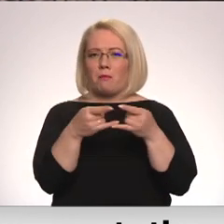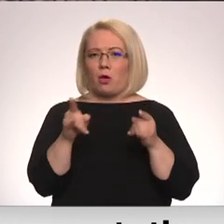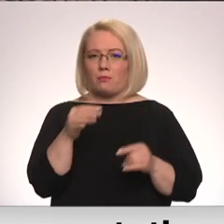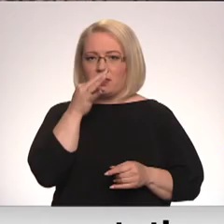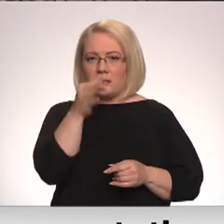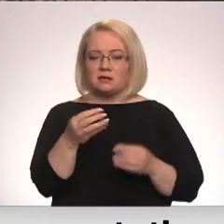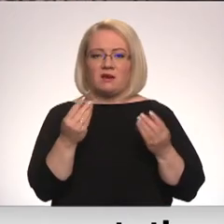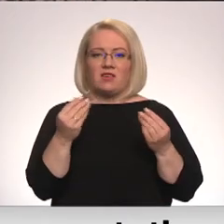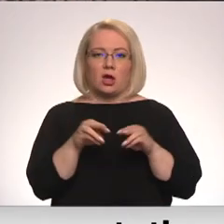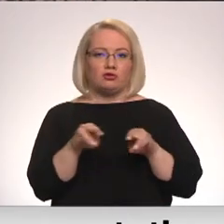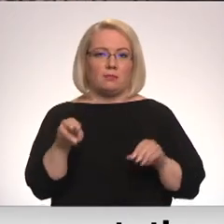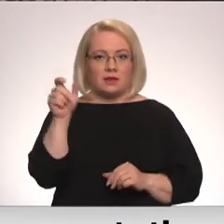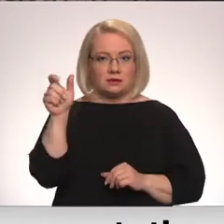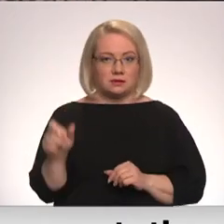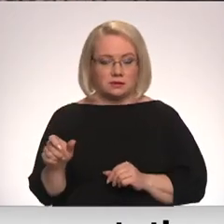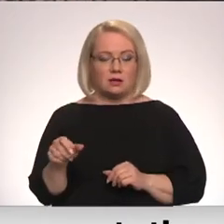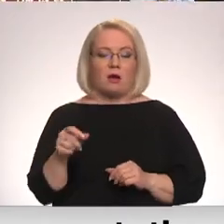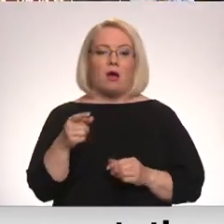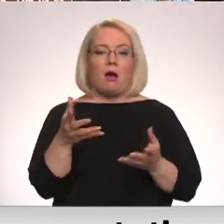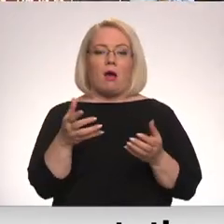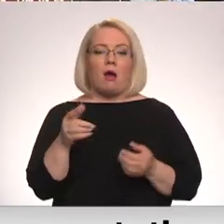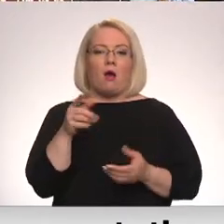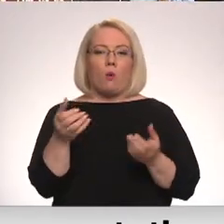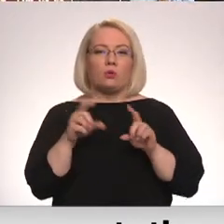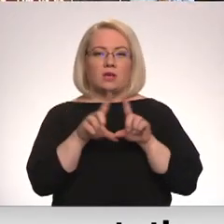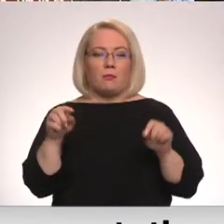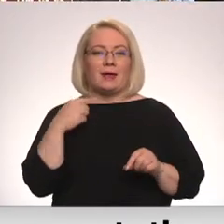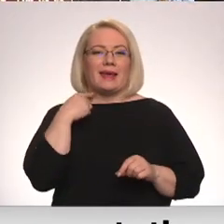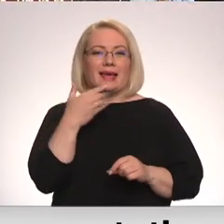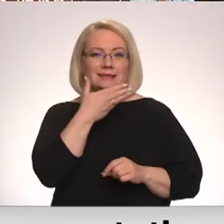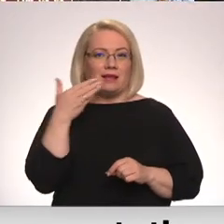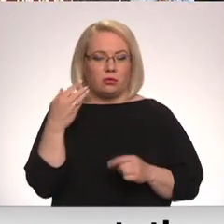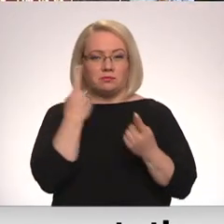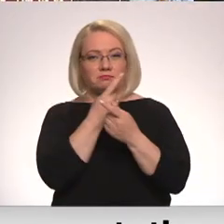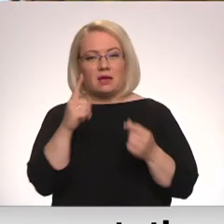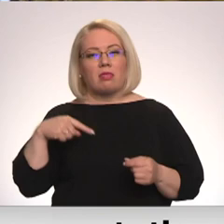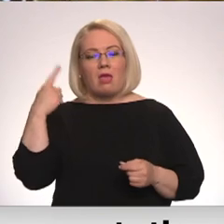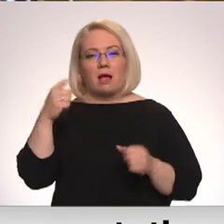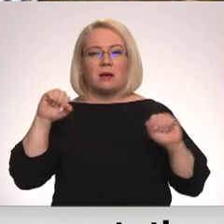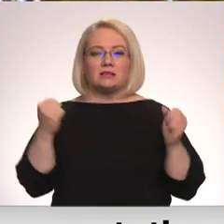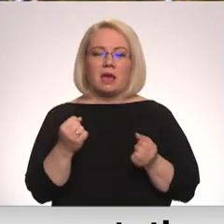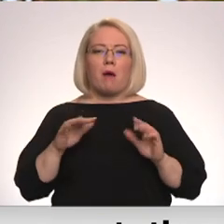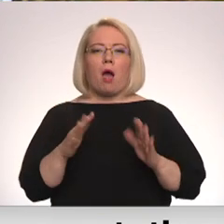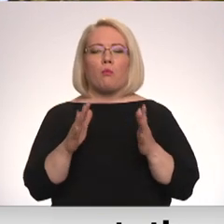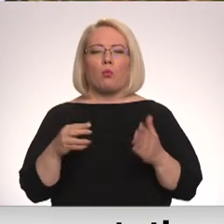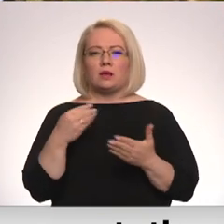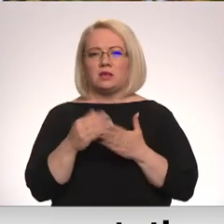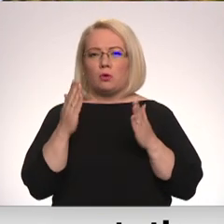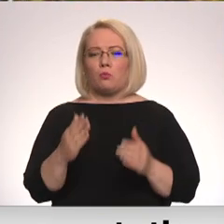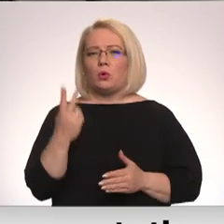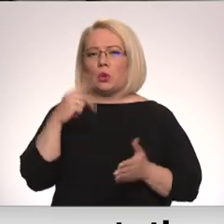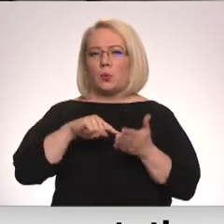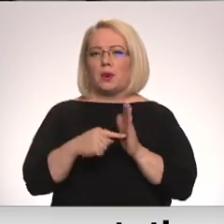sacīja finanšu ministrs Jānis Reiers. Uzņēmums Rīgas siltums bija paziņojis, ka nākamajā ziemā apkuras tarifs varētu būt divas